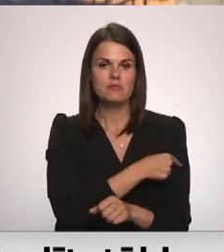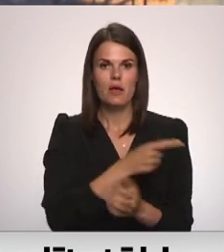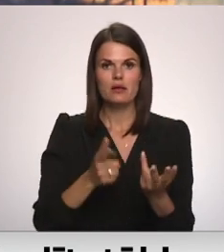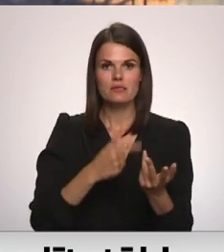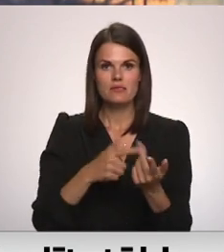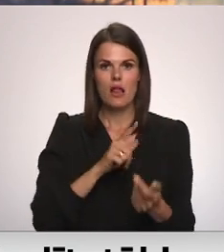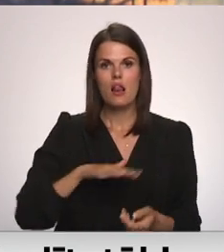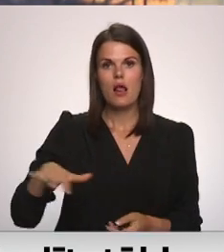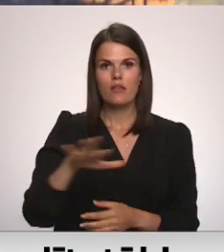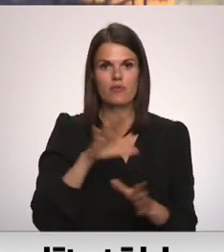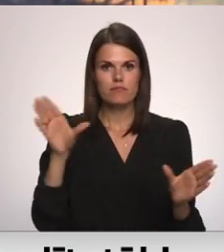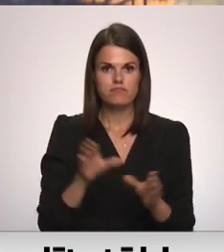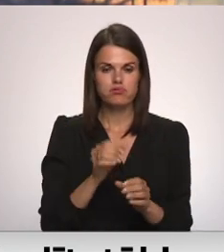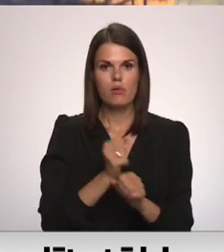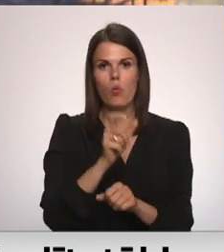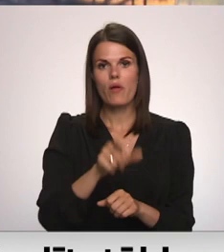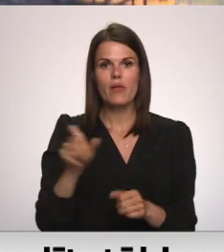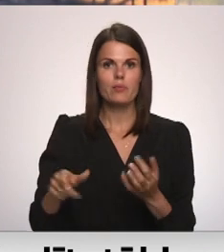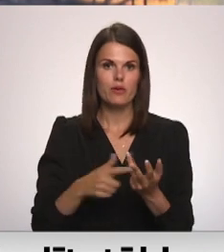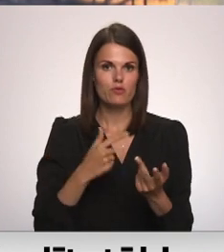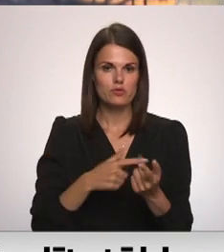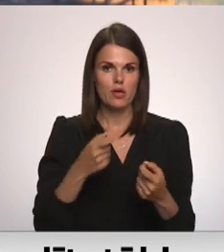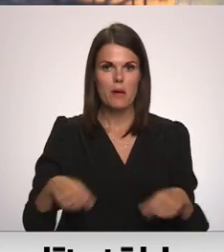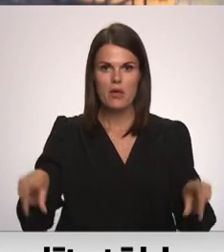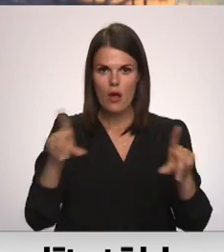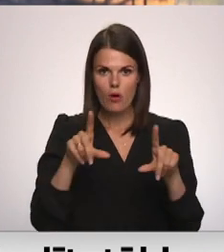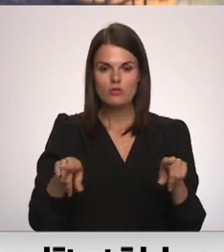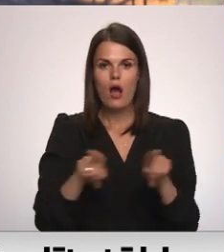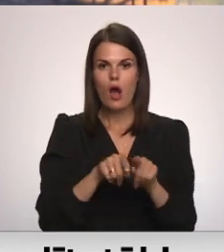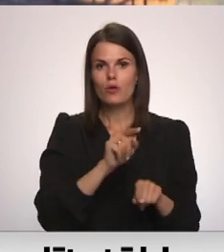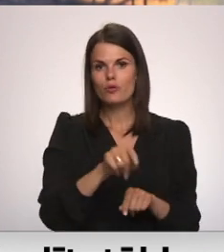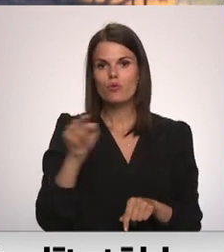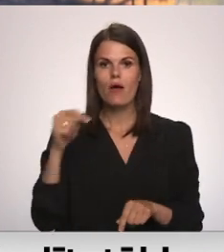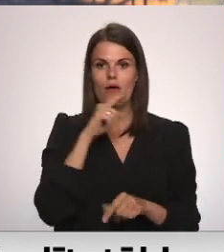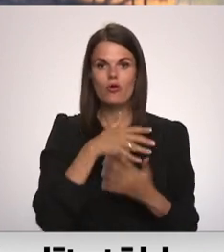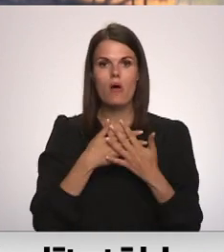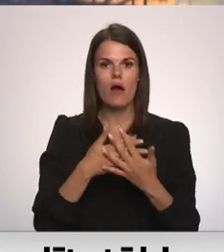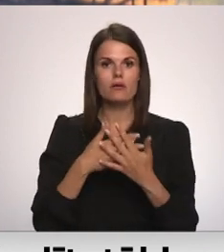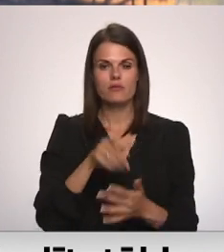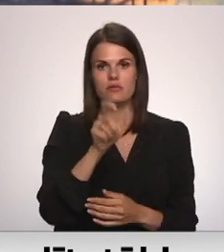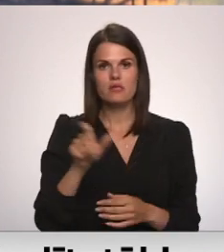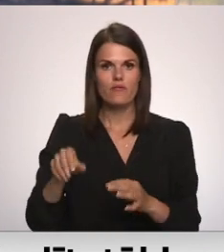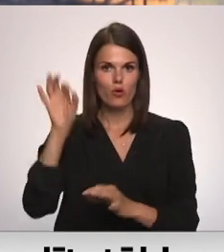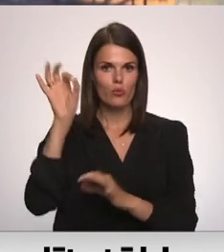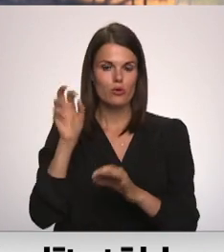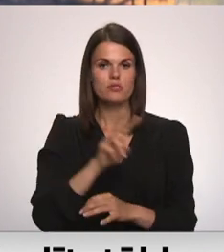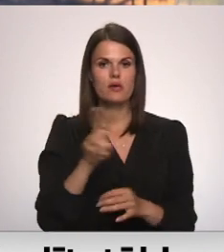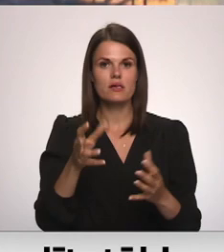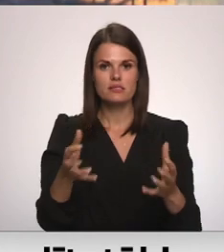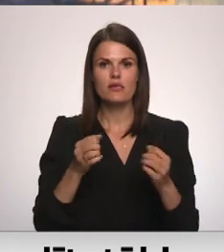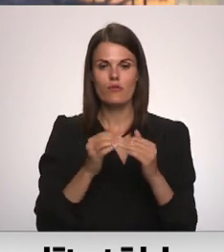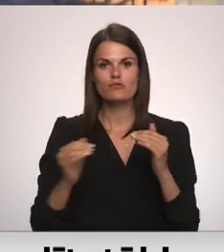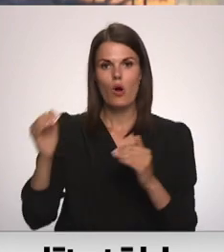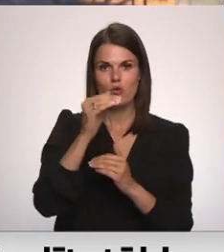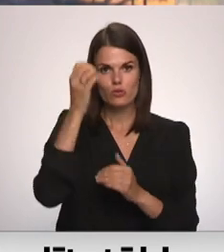Latvijā aizvien sarūk, nodarbināto skaits ir pieaudzis. Arī to ekonomiski aktīvo iedzīvotāju īpatsvars, kuri ieguvuši